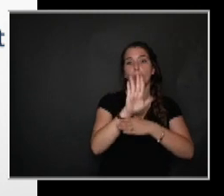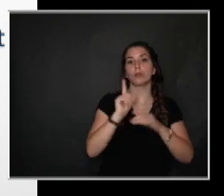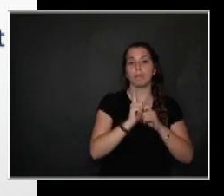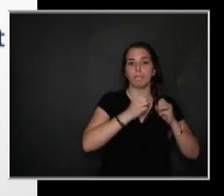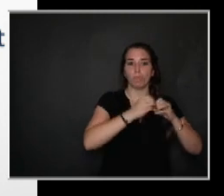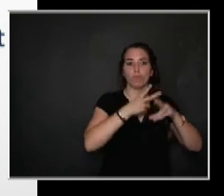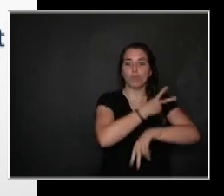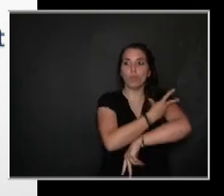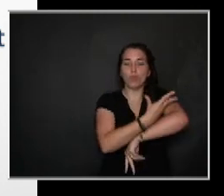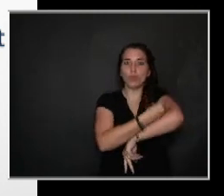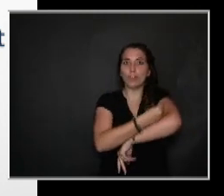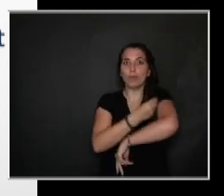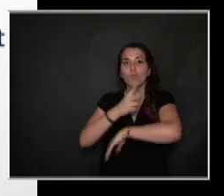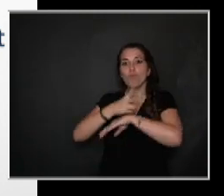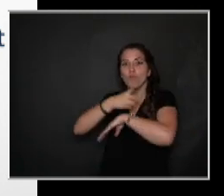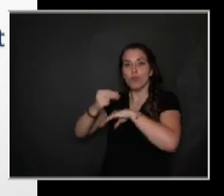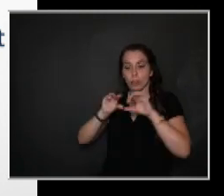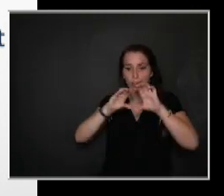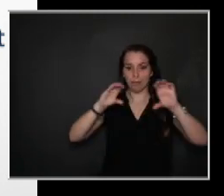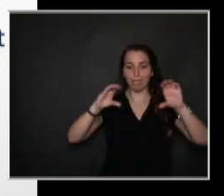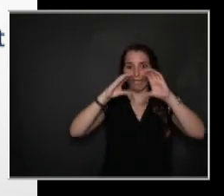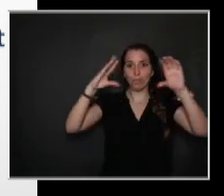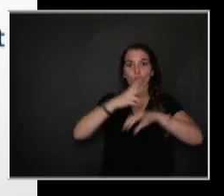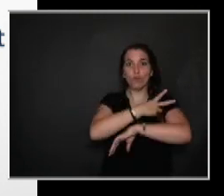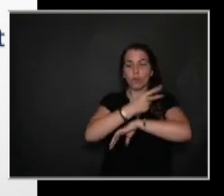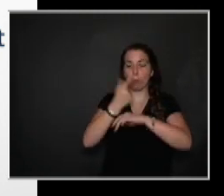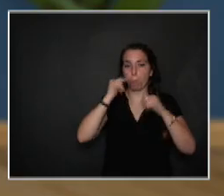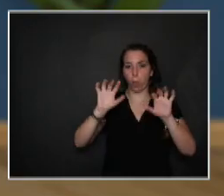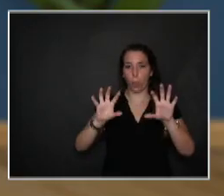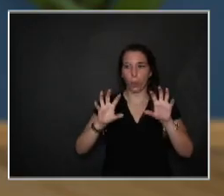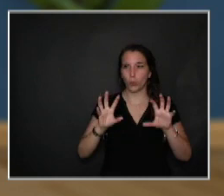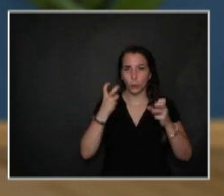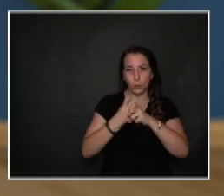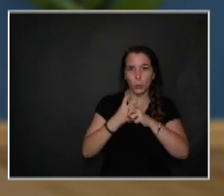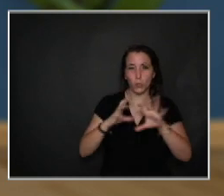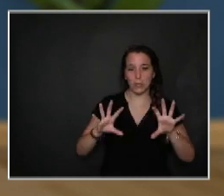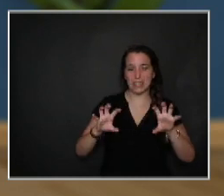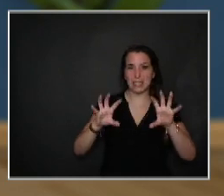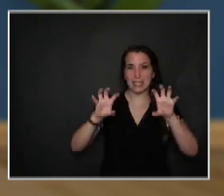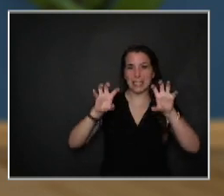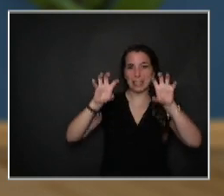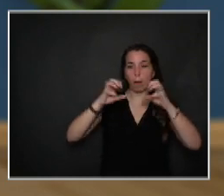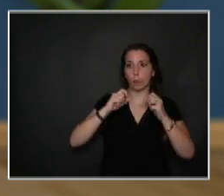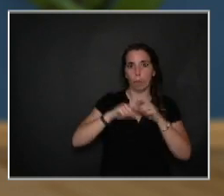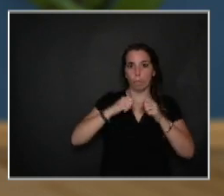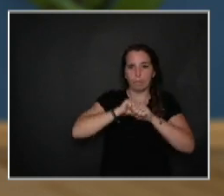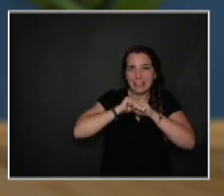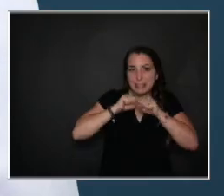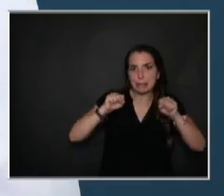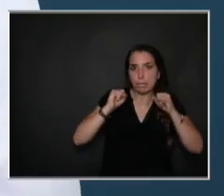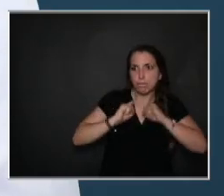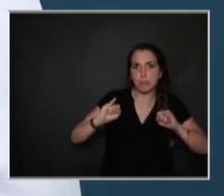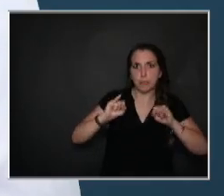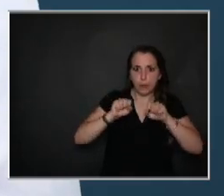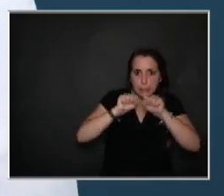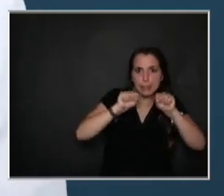touchez les muscles qu'il y a de chaque côté de la colonne vertébrale, vous sentez leur dureté, parce qu'ils sont contractés à mort, parce que, justement,